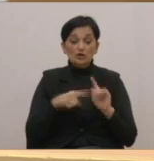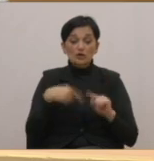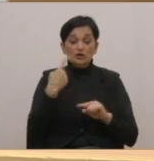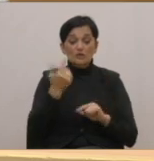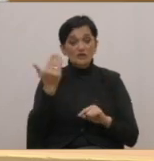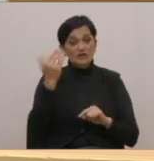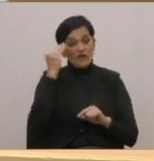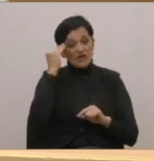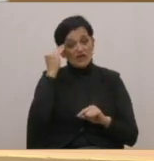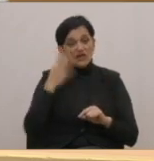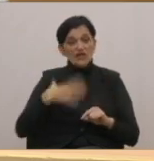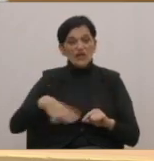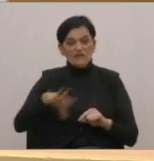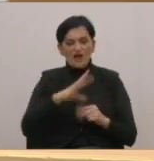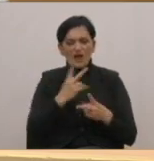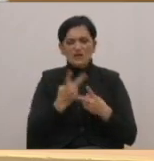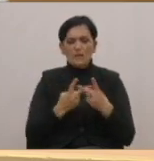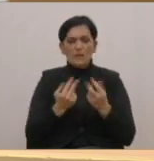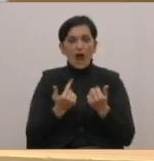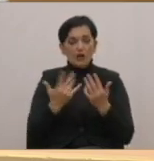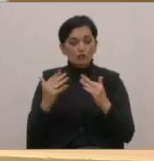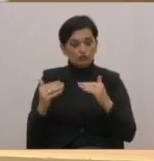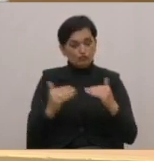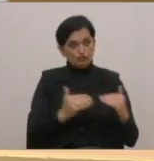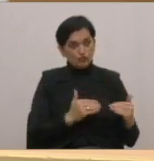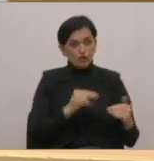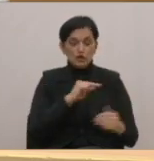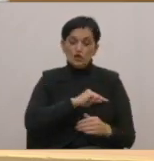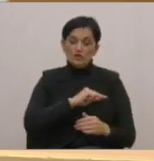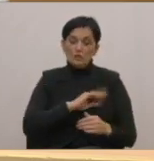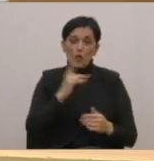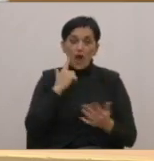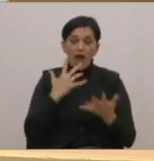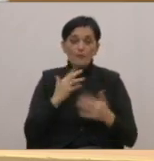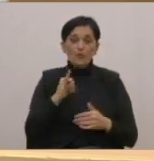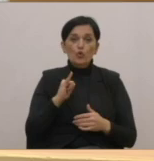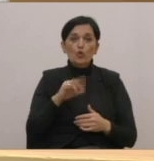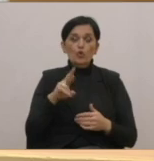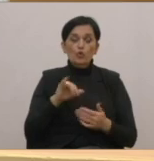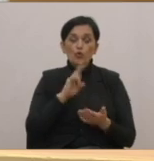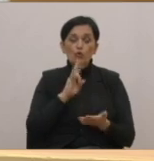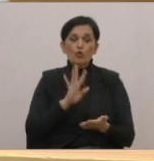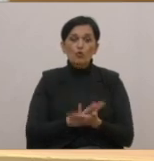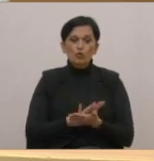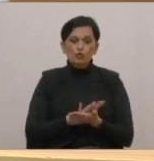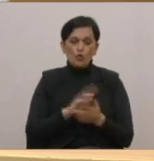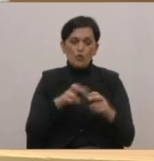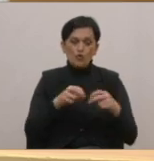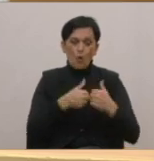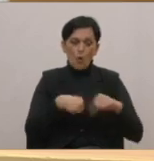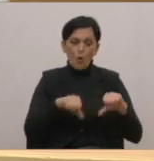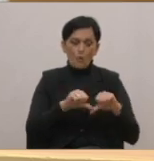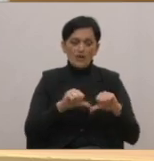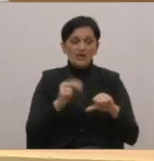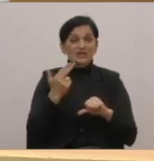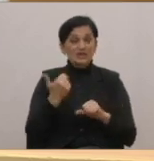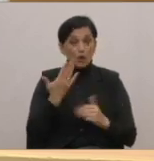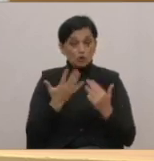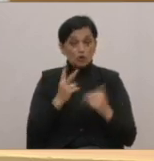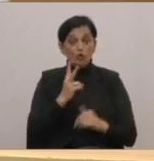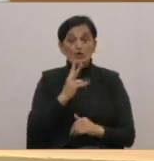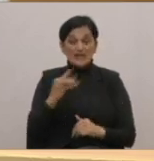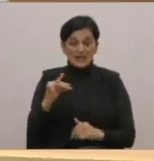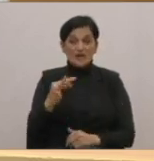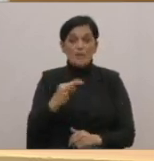i caleb stuara, cu ca naši pati marta raudenova, i mușa stuara, efectulat udos comisie vida se șemdeg, da, tu i ari